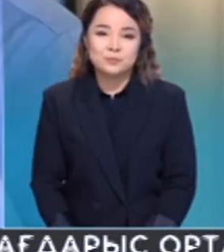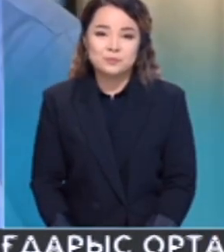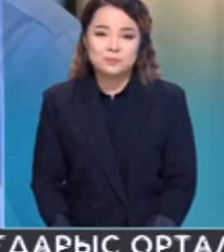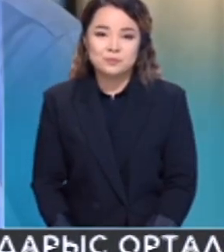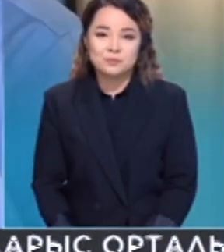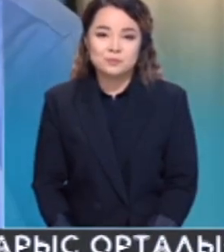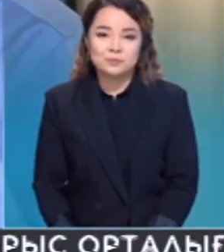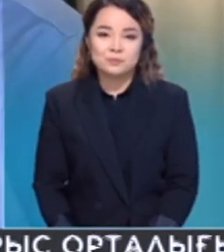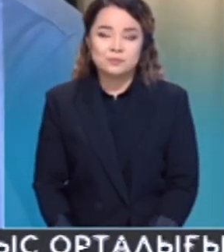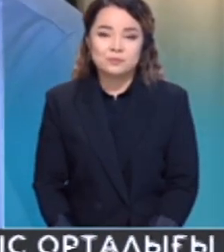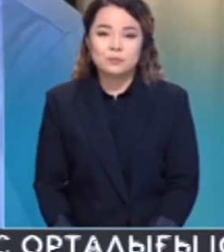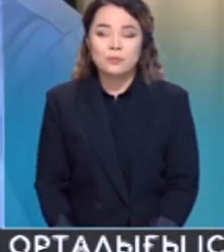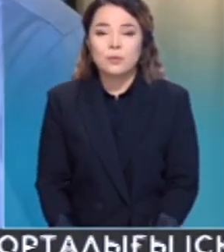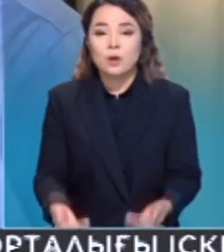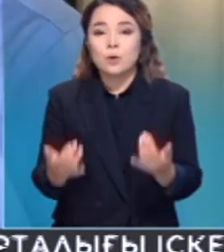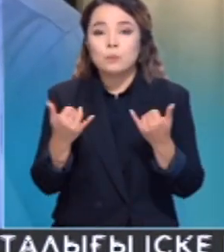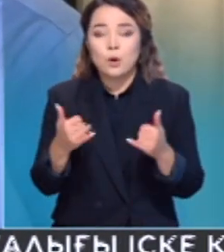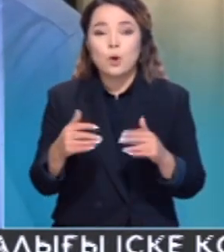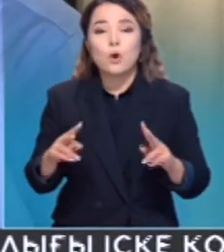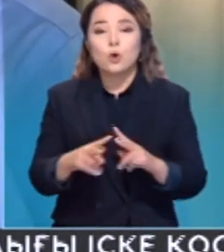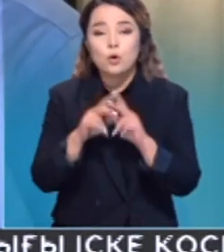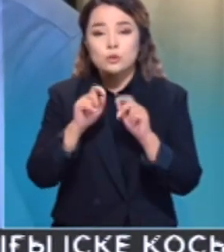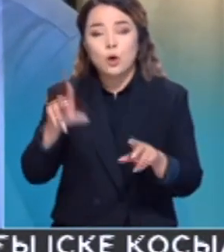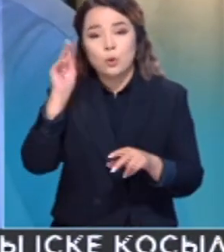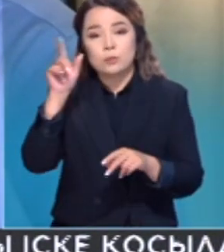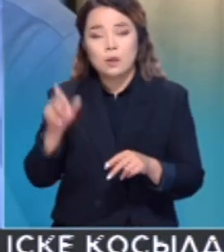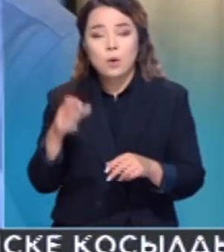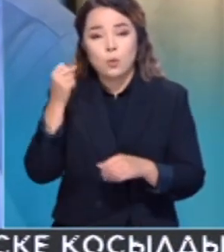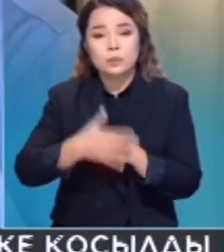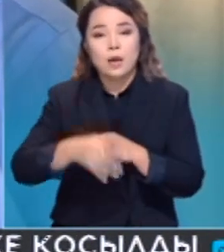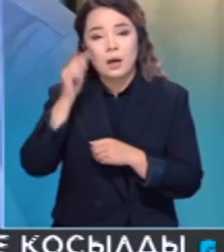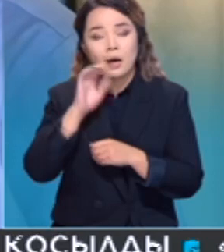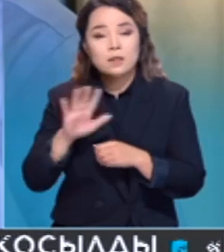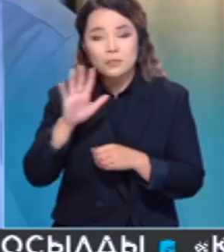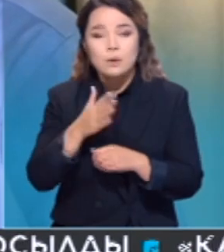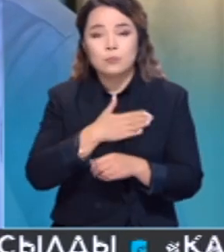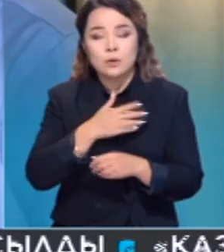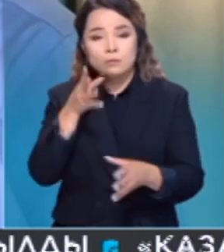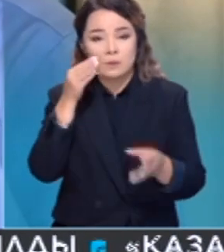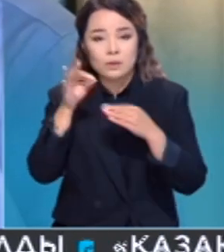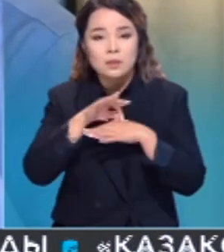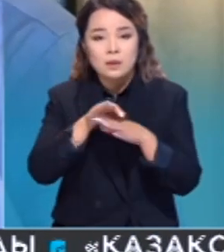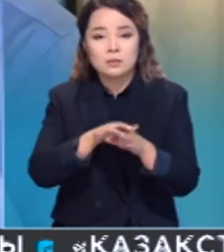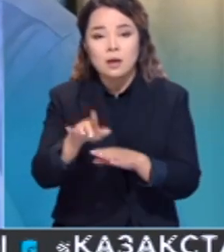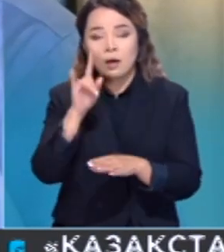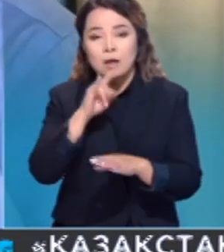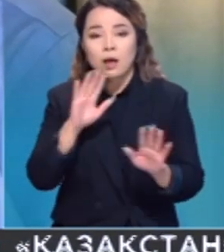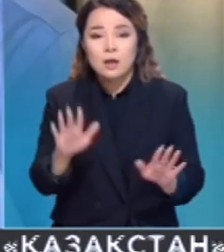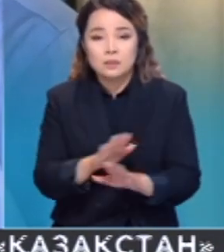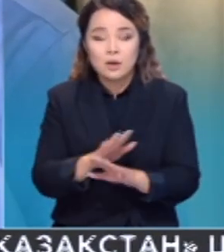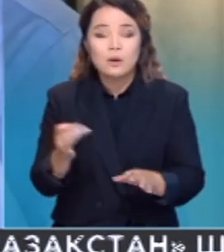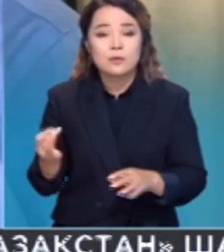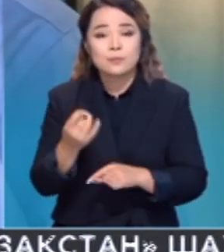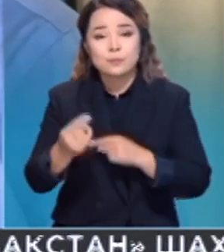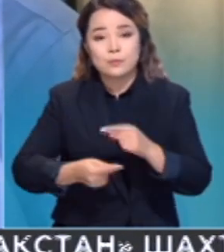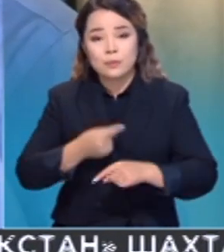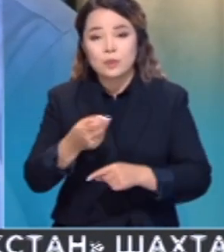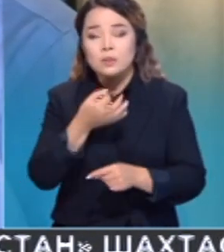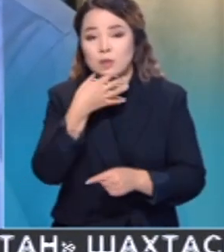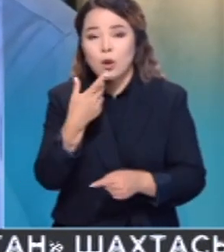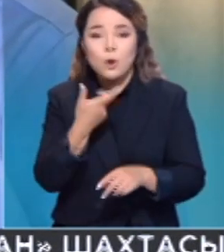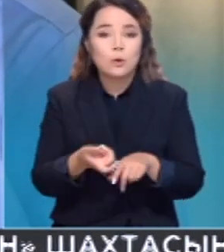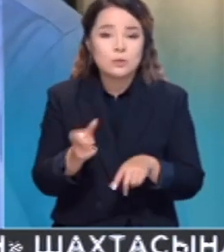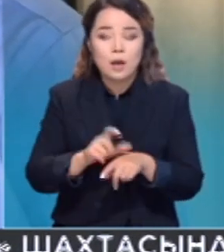Asian history. Мен колледжде оқығанда Орта Азияны танып білдім. Қазақстанның тұмса табиғатын көргім келеді. Қазақ әуені мен бай дәстүрін ұнаттым. Мен